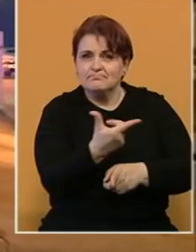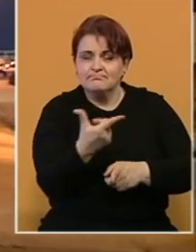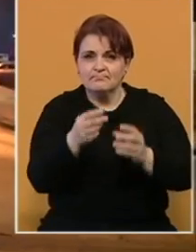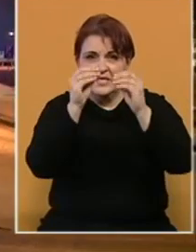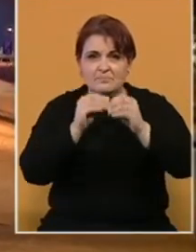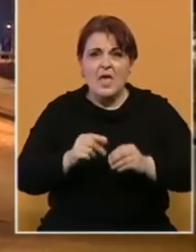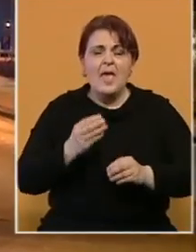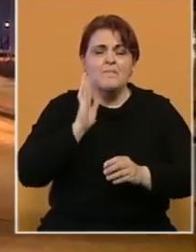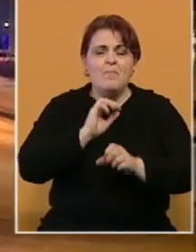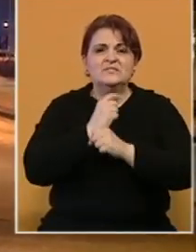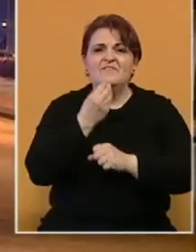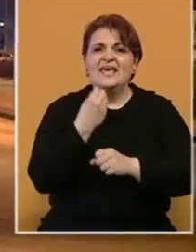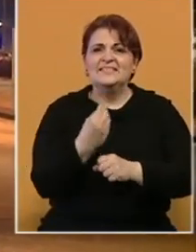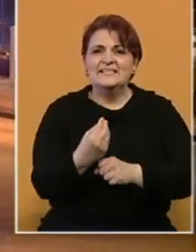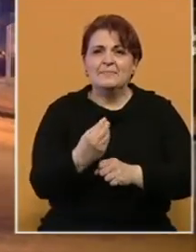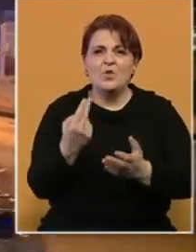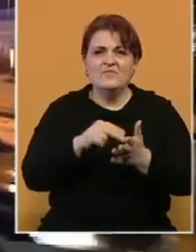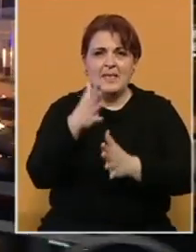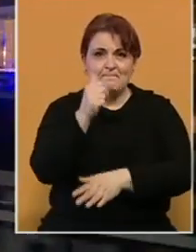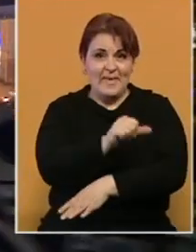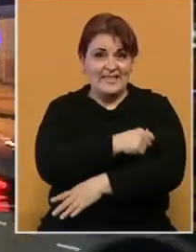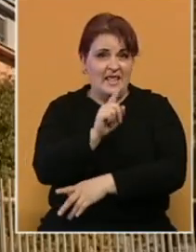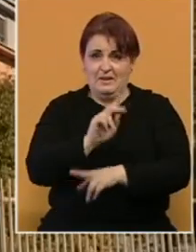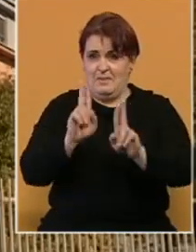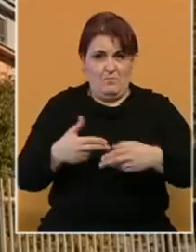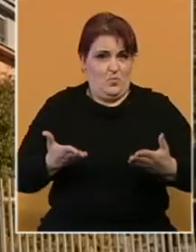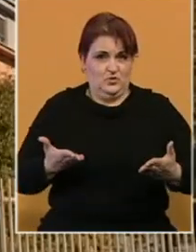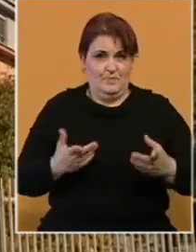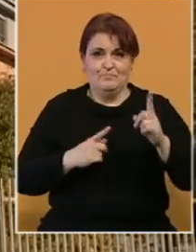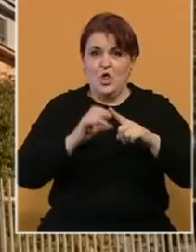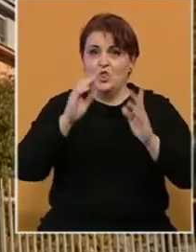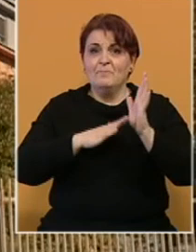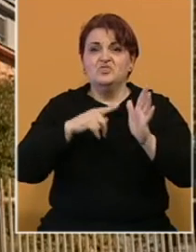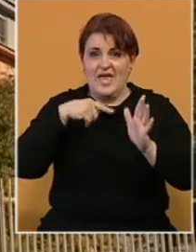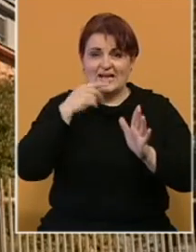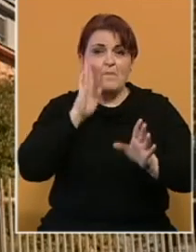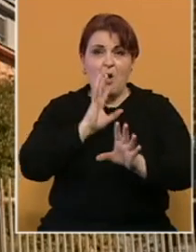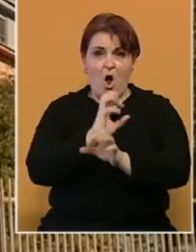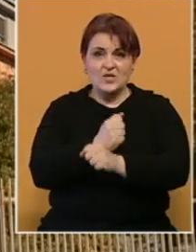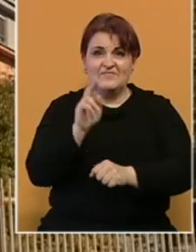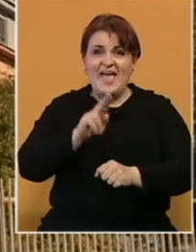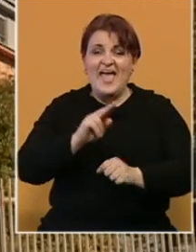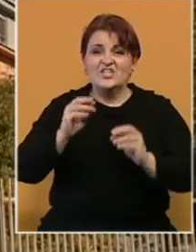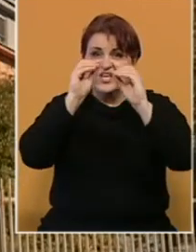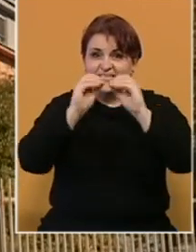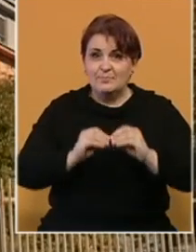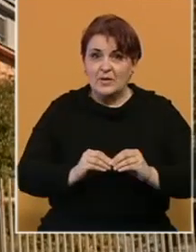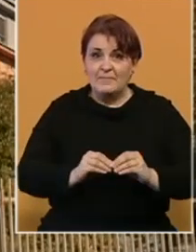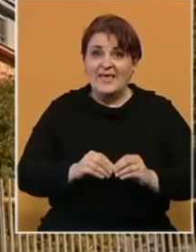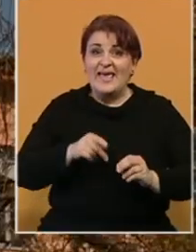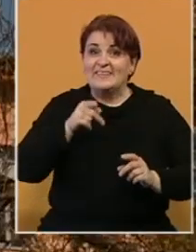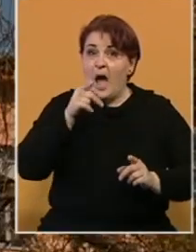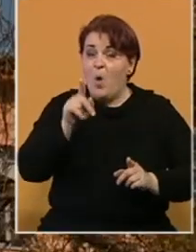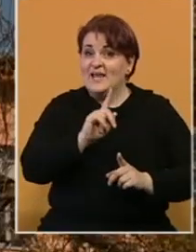bilateralnom sporazumu Bosne i Hercegovine i Srbije od 2015. godine nije moguće. Tomić je rekao da Bosna i Hercegovina krši sporazum te